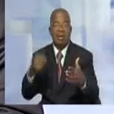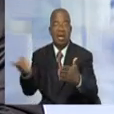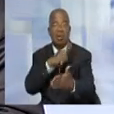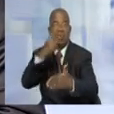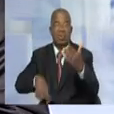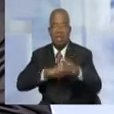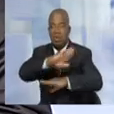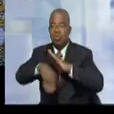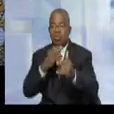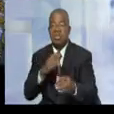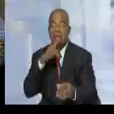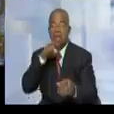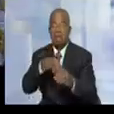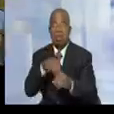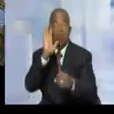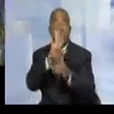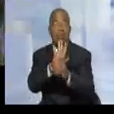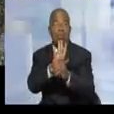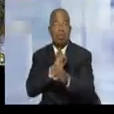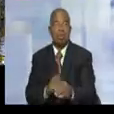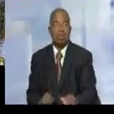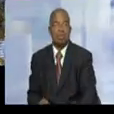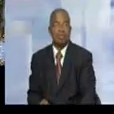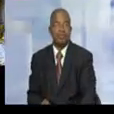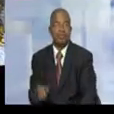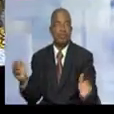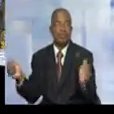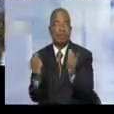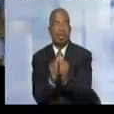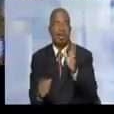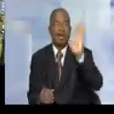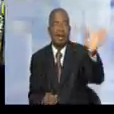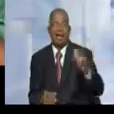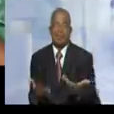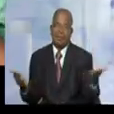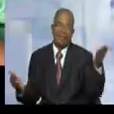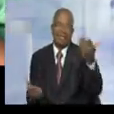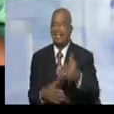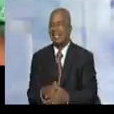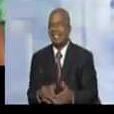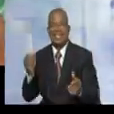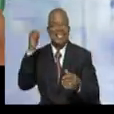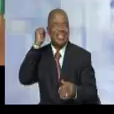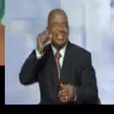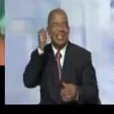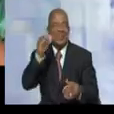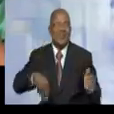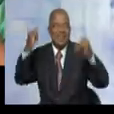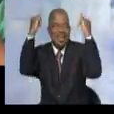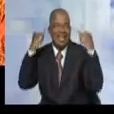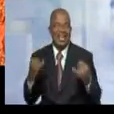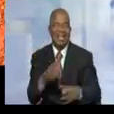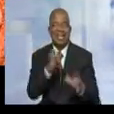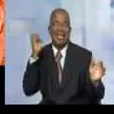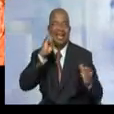Gongomet, Grâce Kando. Par ce geste, Alangba Ange est ainsi mise en mission pour galvaniser ses